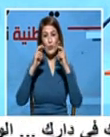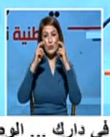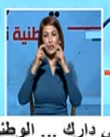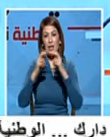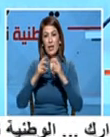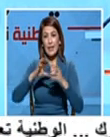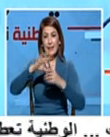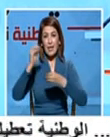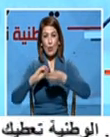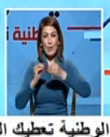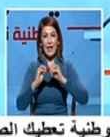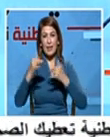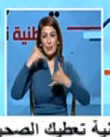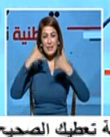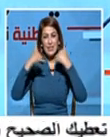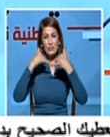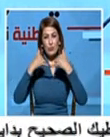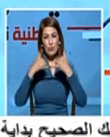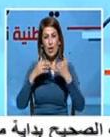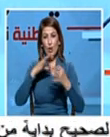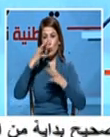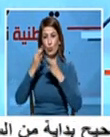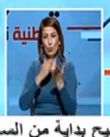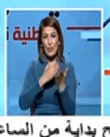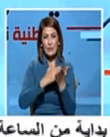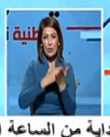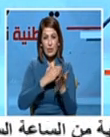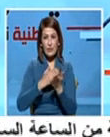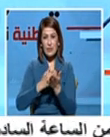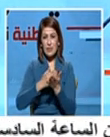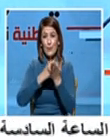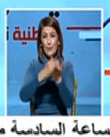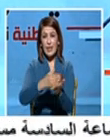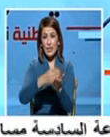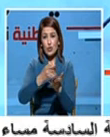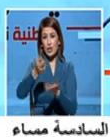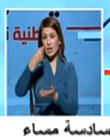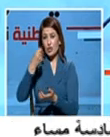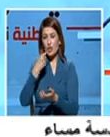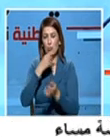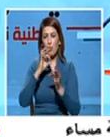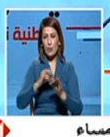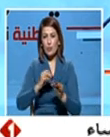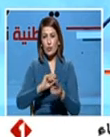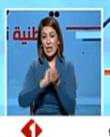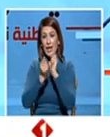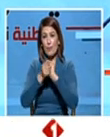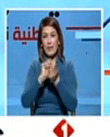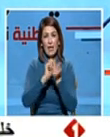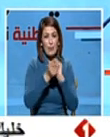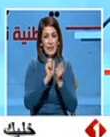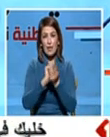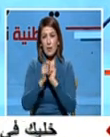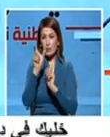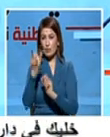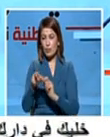كان نجموا نتواصلوا نعطيو وصفات ونضمنوا اللي الوصفات هذوكم ما يصيرش يعني تحويل نتاعها ولا